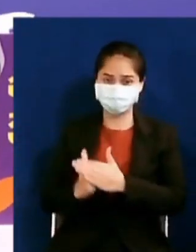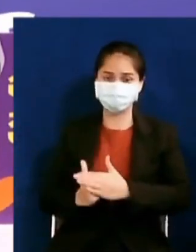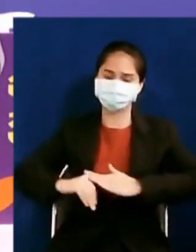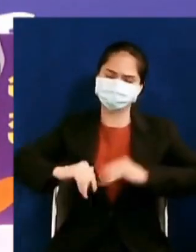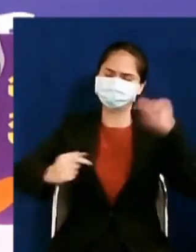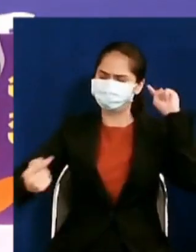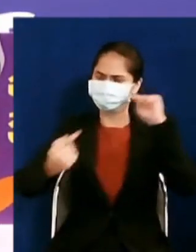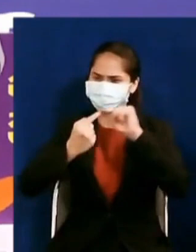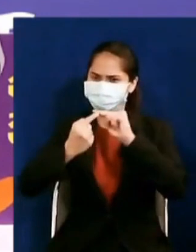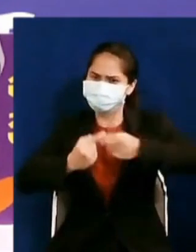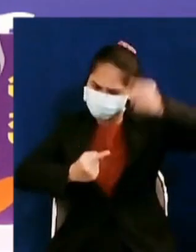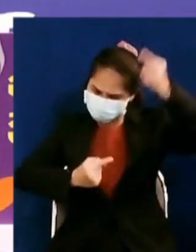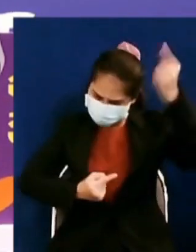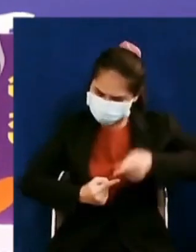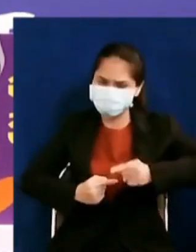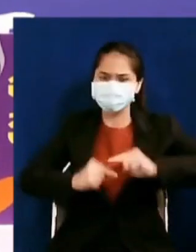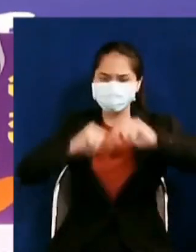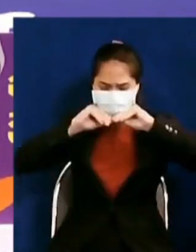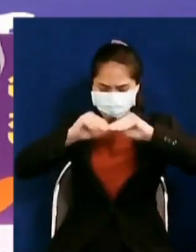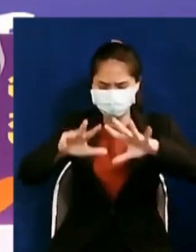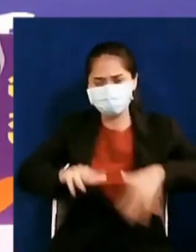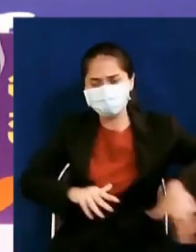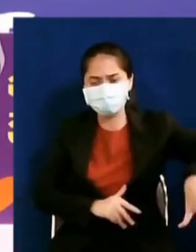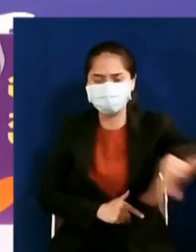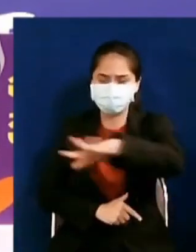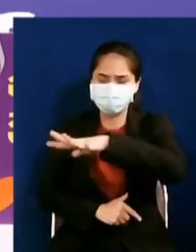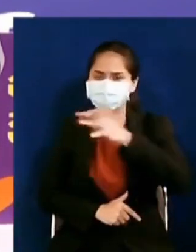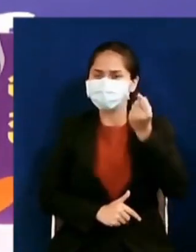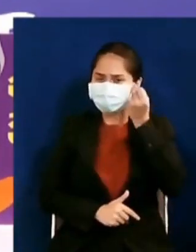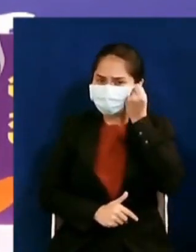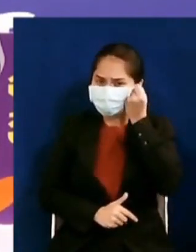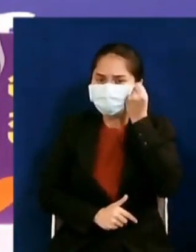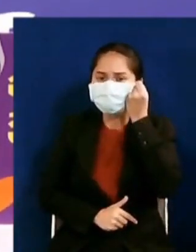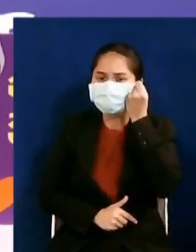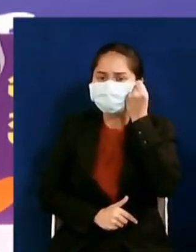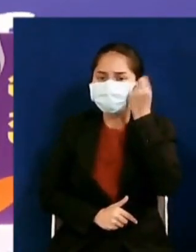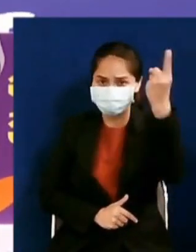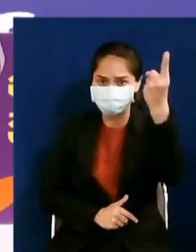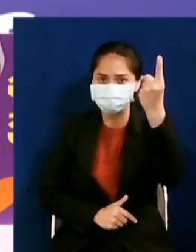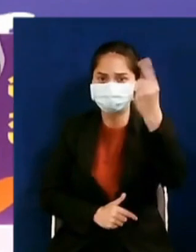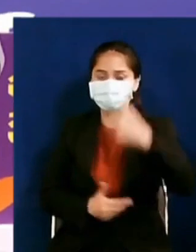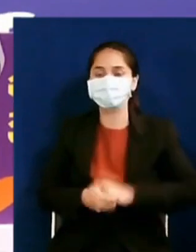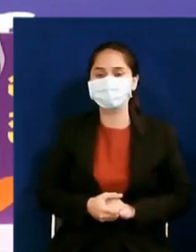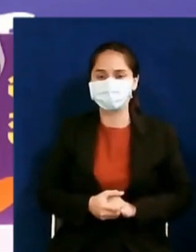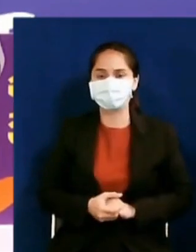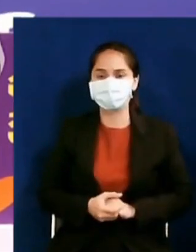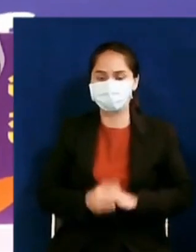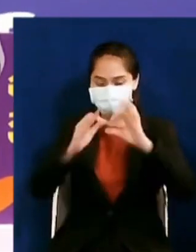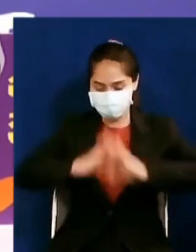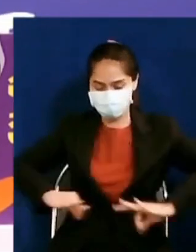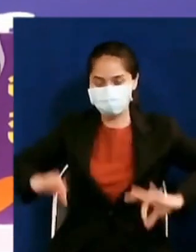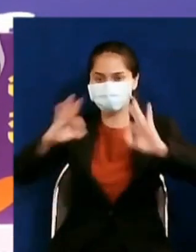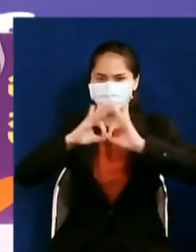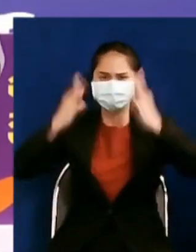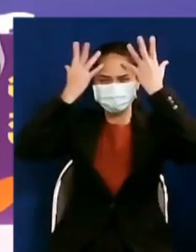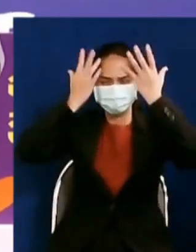งนี้คุณหมอบอกว่าเอางานวิจัยของคุณเหลียงในวารสารวิชาการเมื่อกลางปีที่แล้วมาโดยนักวิทยาศาสตร์ของกรมวิทย์เนี่ยเอามาลองแมปปิ้ง